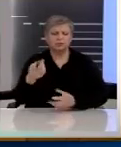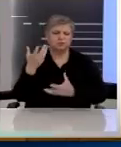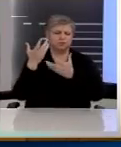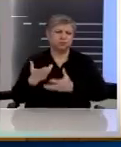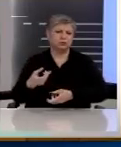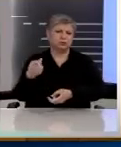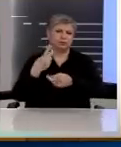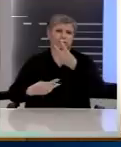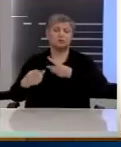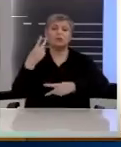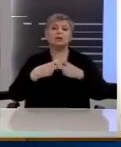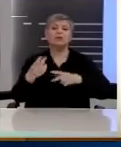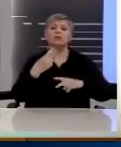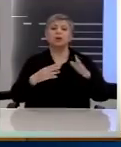όμως.